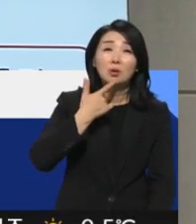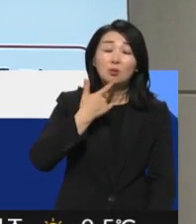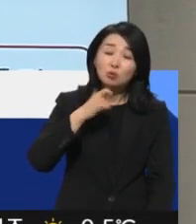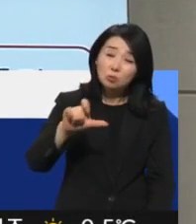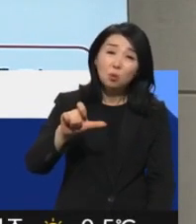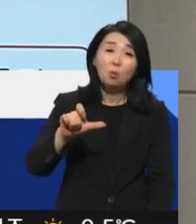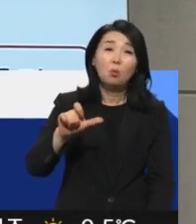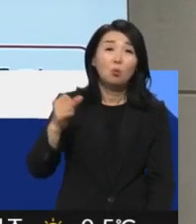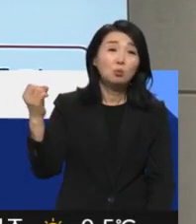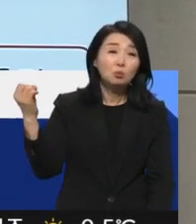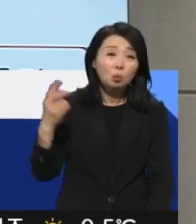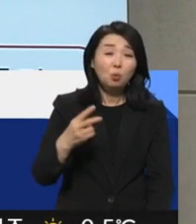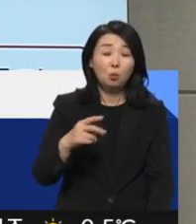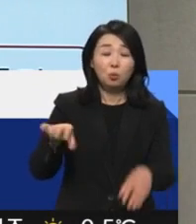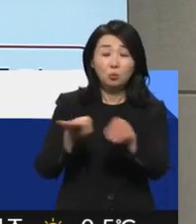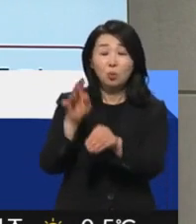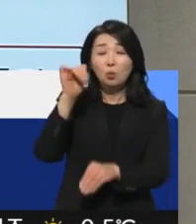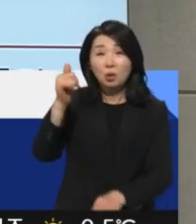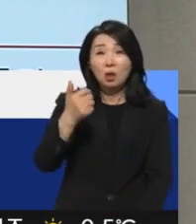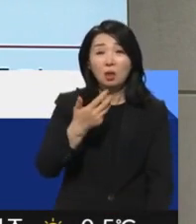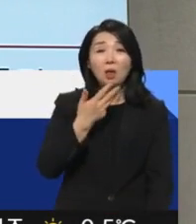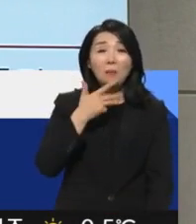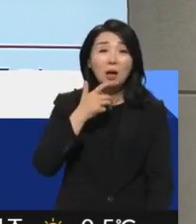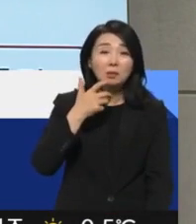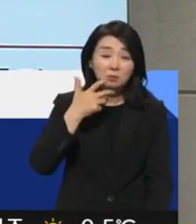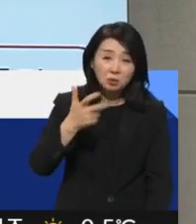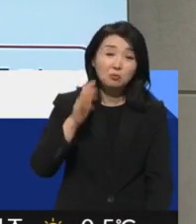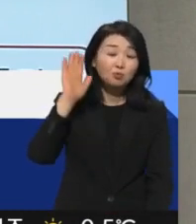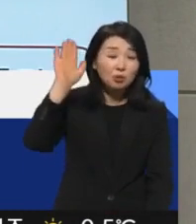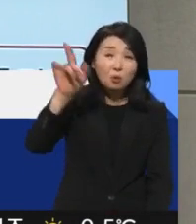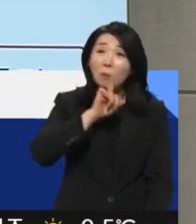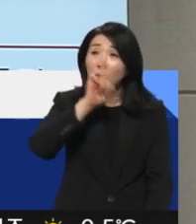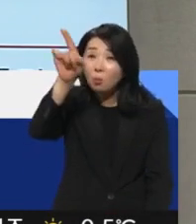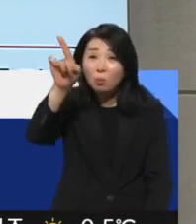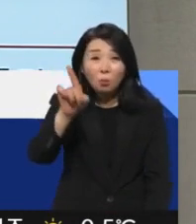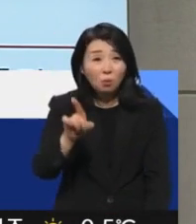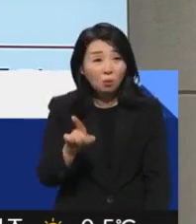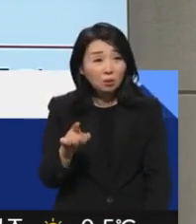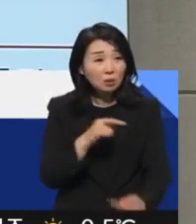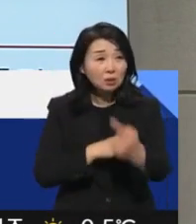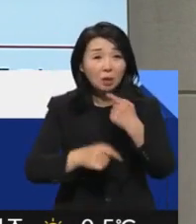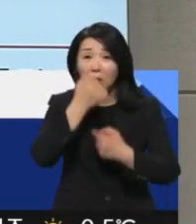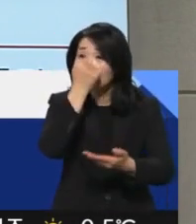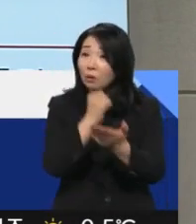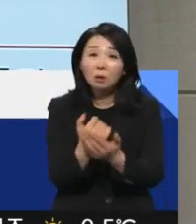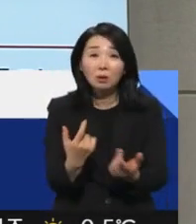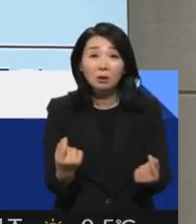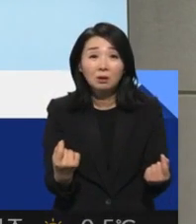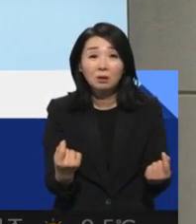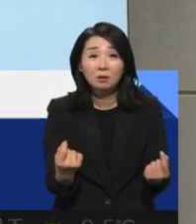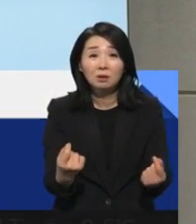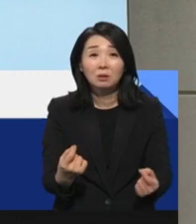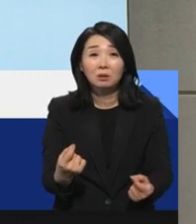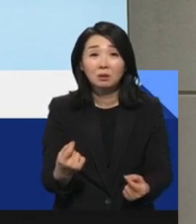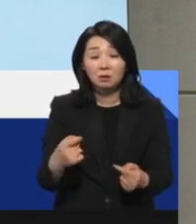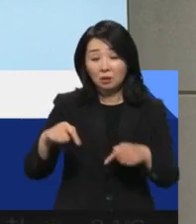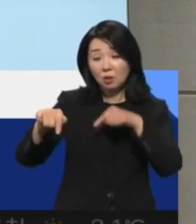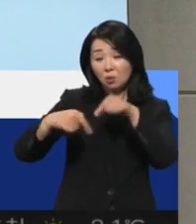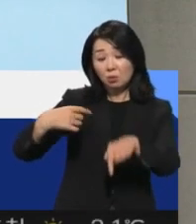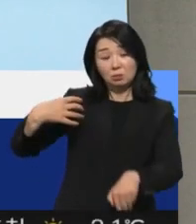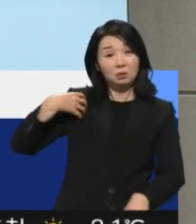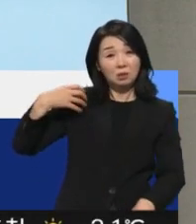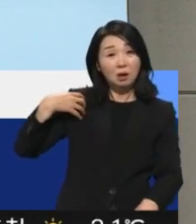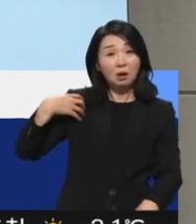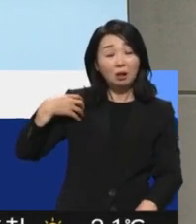87분 이후에 이 보고를 받게 됩니다. 이런 상황이 정상적입니까? 장님, 컨트롤타워는